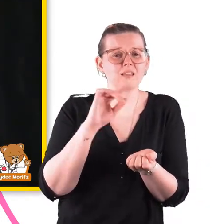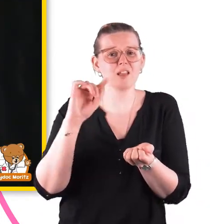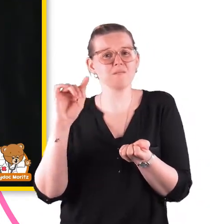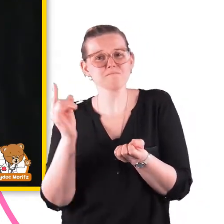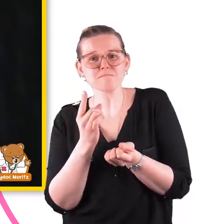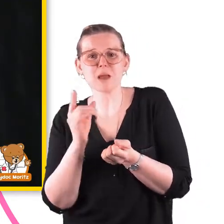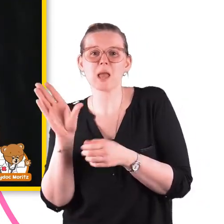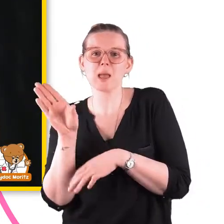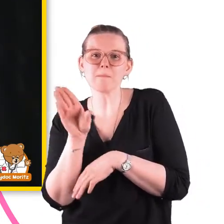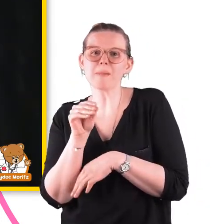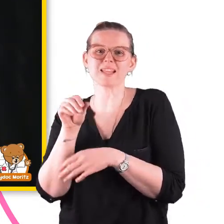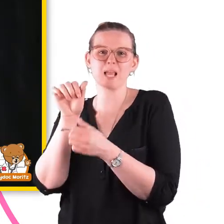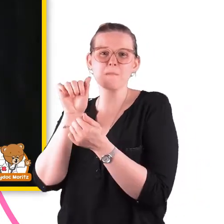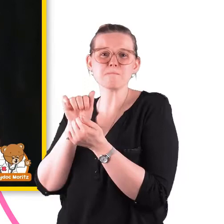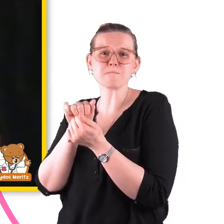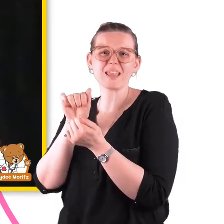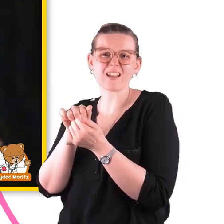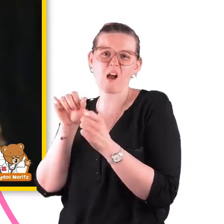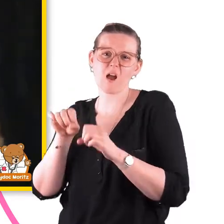Gähnmuskelkater mit